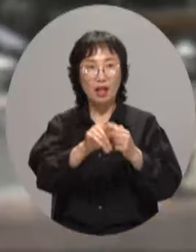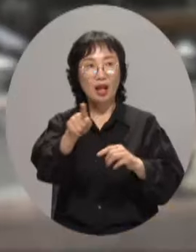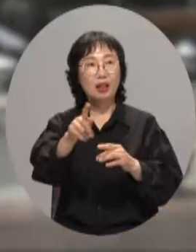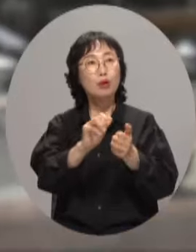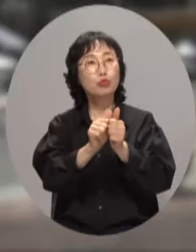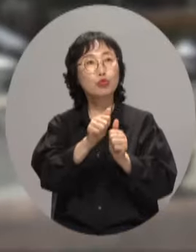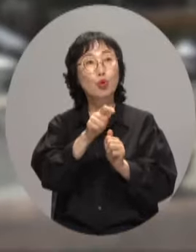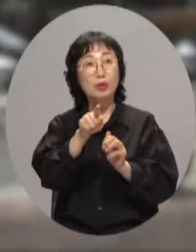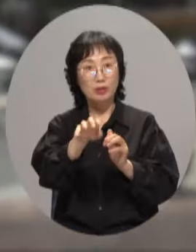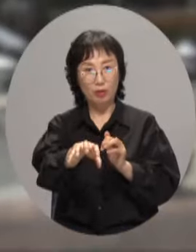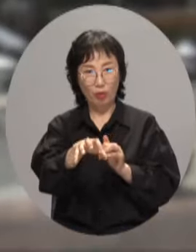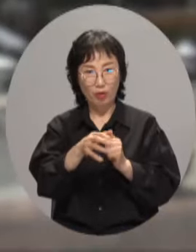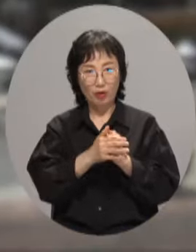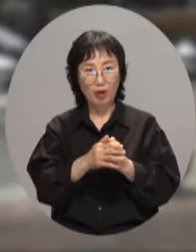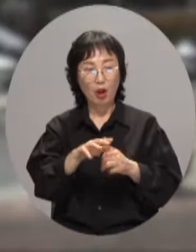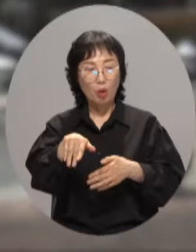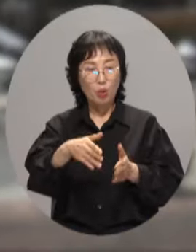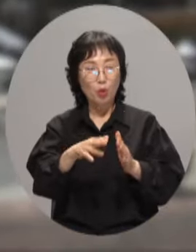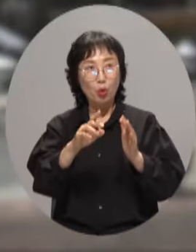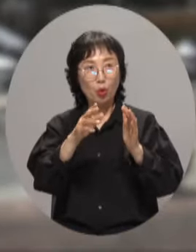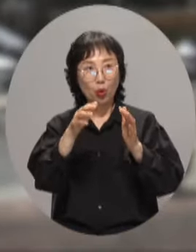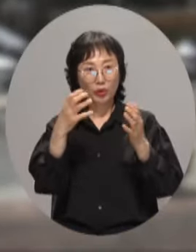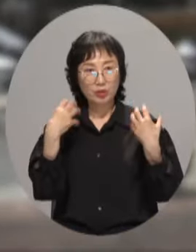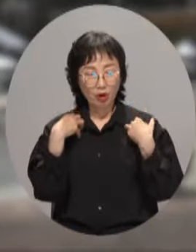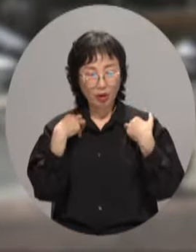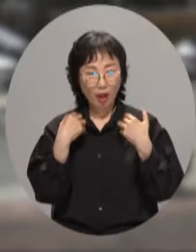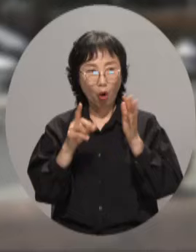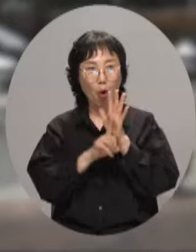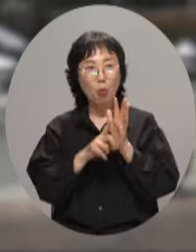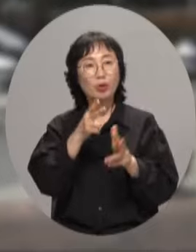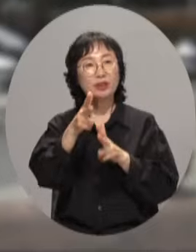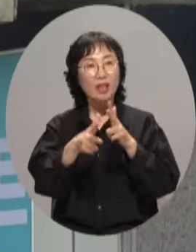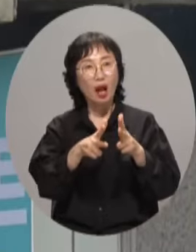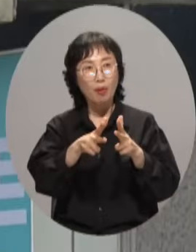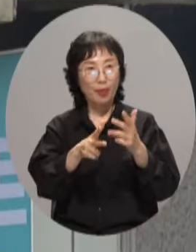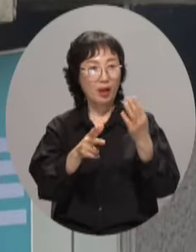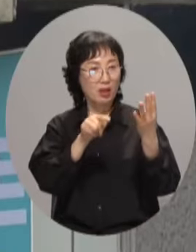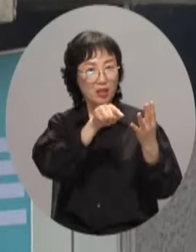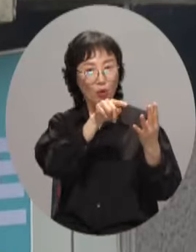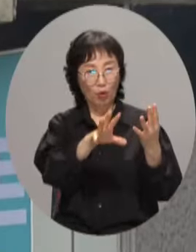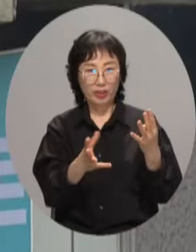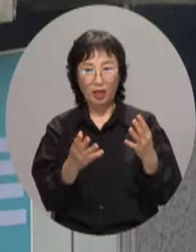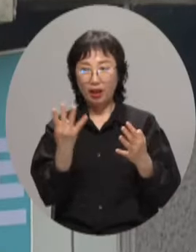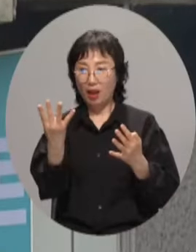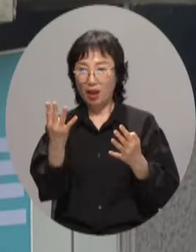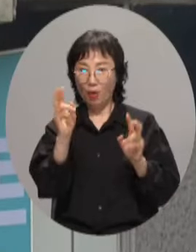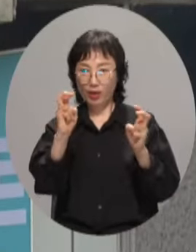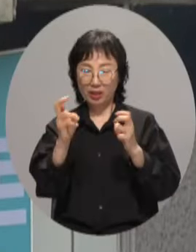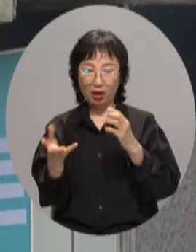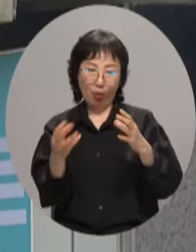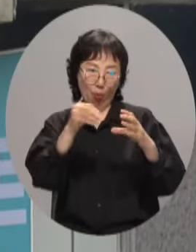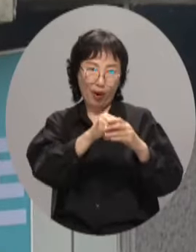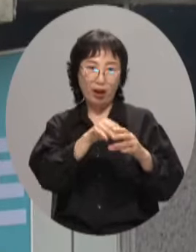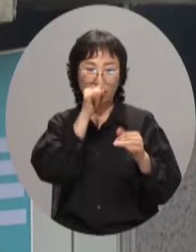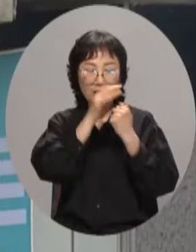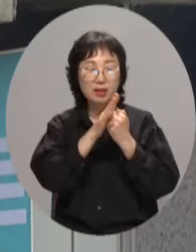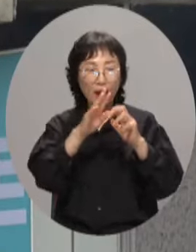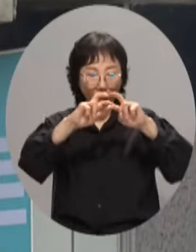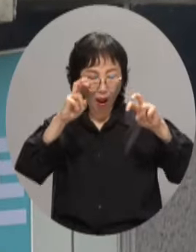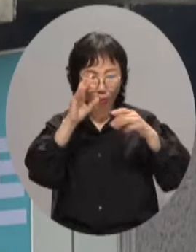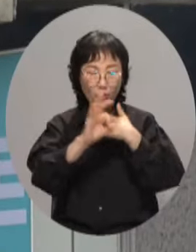부동산. 도청의 각종 홍보 사업을 맡은 4개의 업체가 모두 이곳을 주소지로 등록했는데 실체가